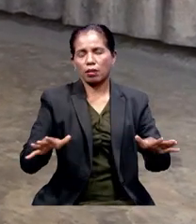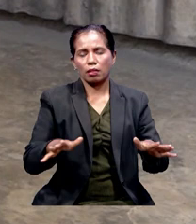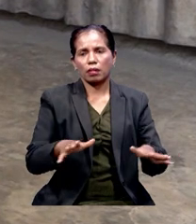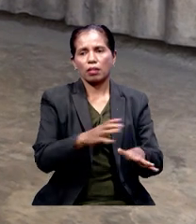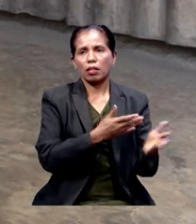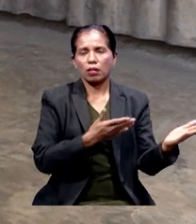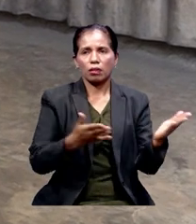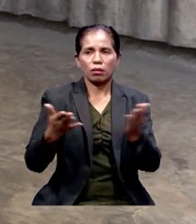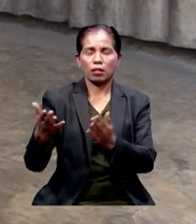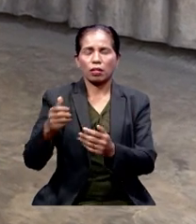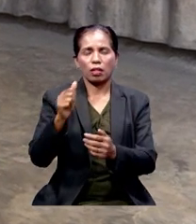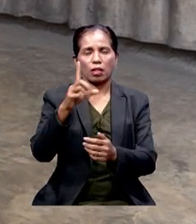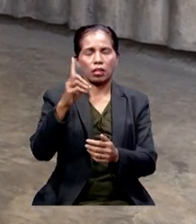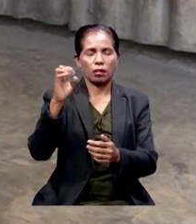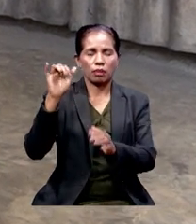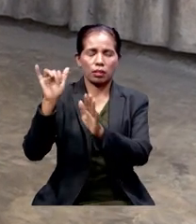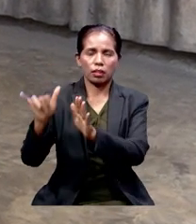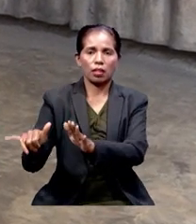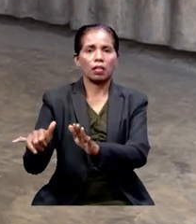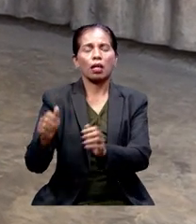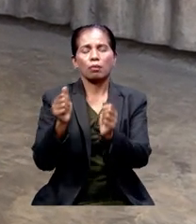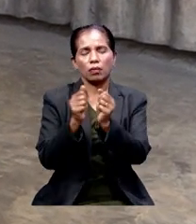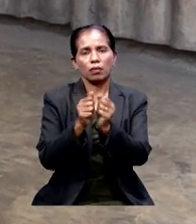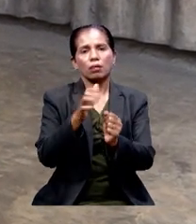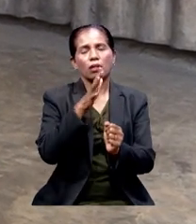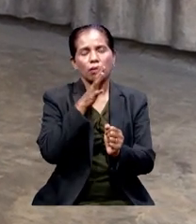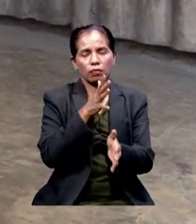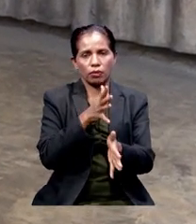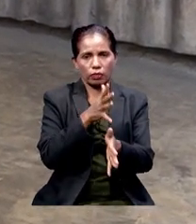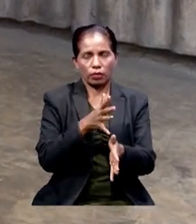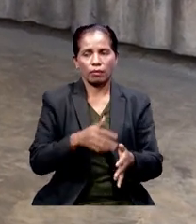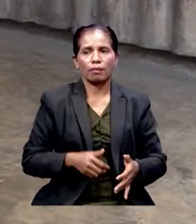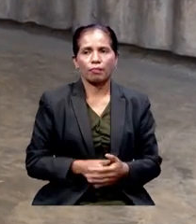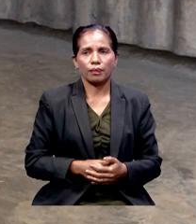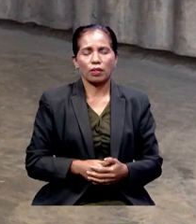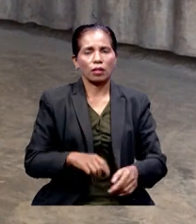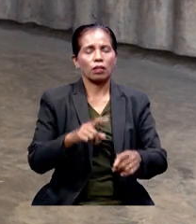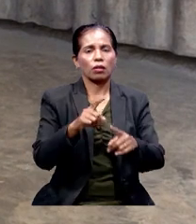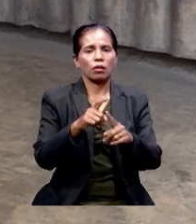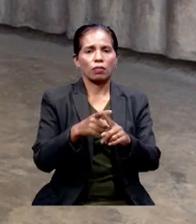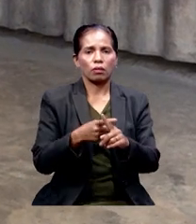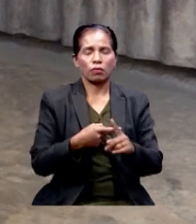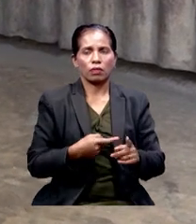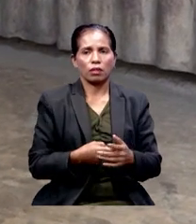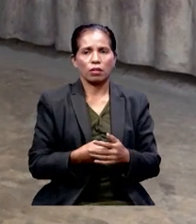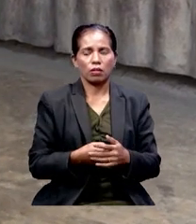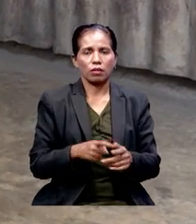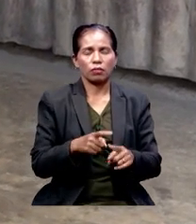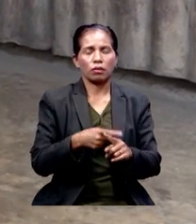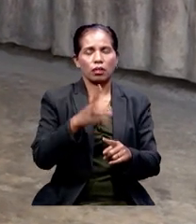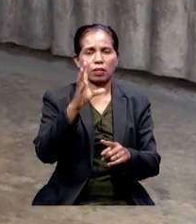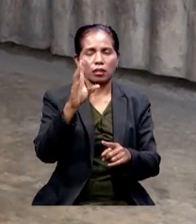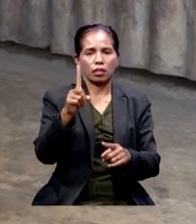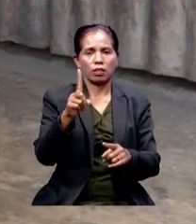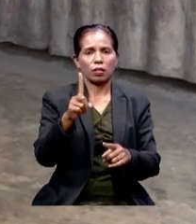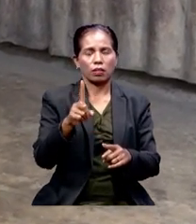Aldo bahela hamutu konia abofeto. Ta fulan de, fulan ta ne ina mos aman mos